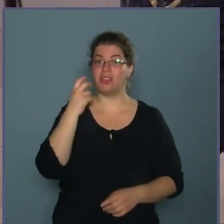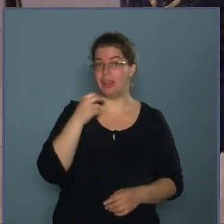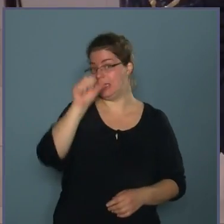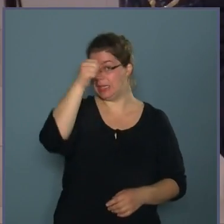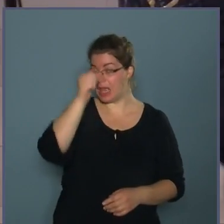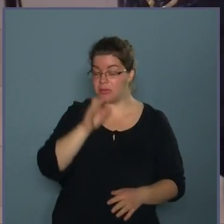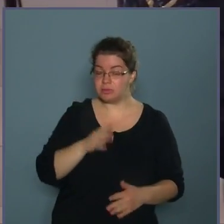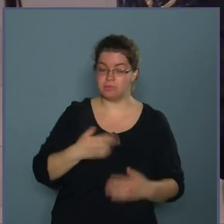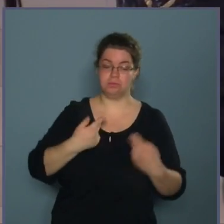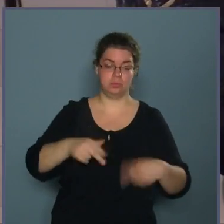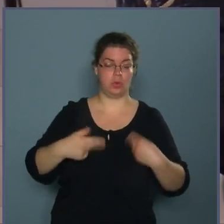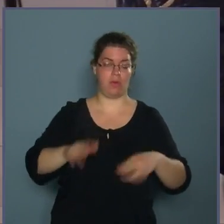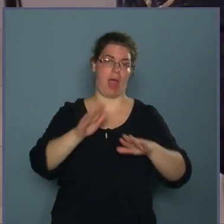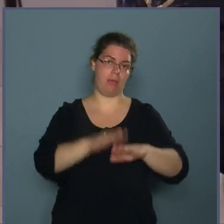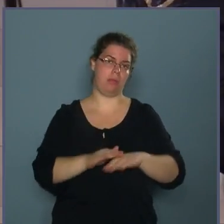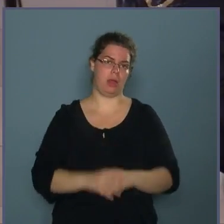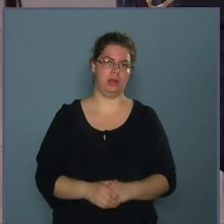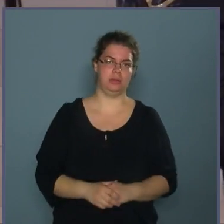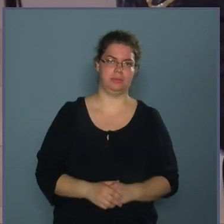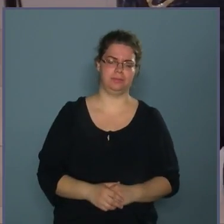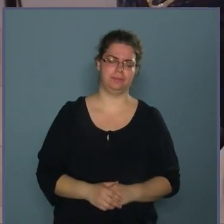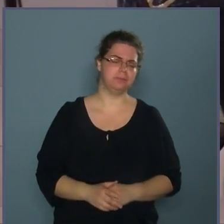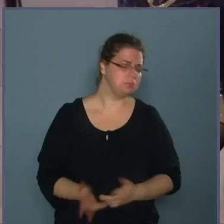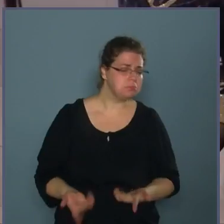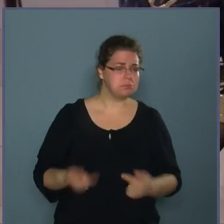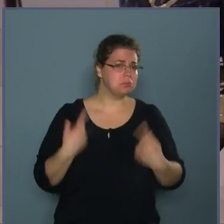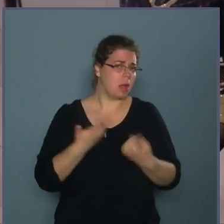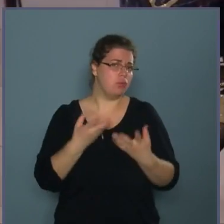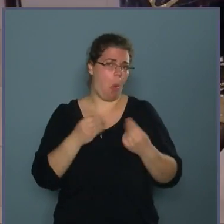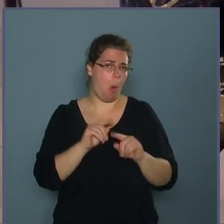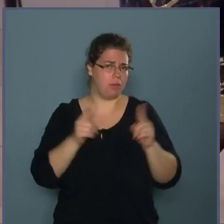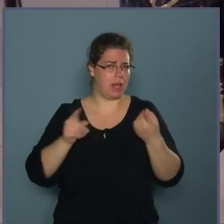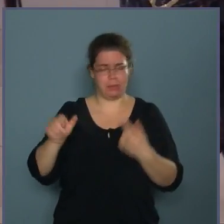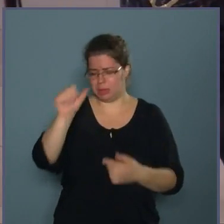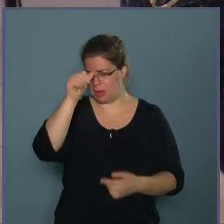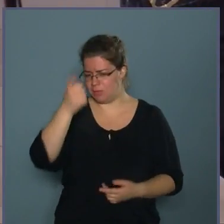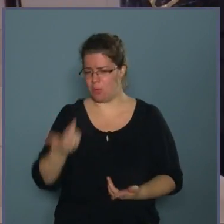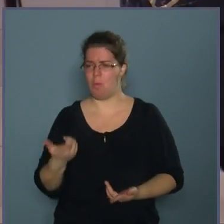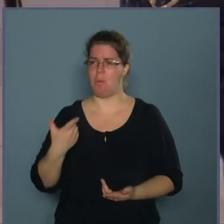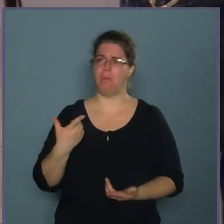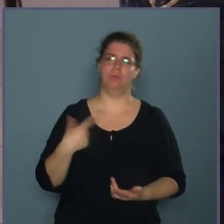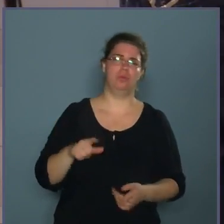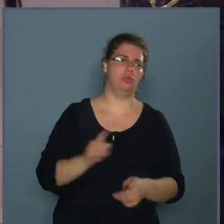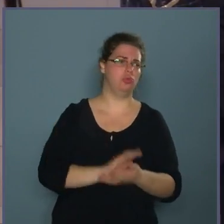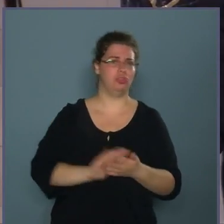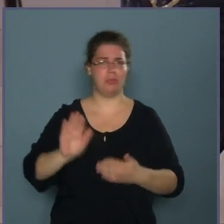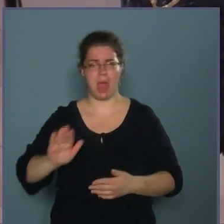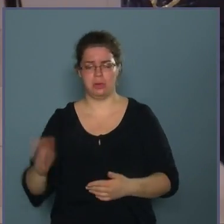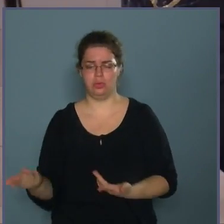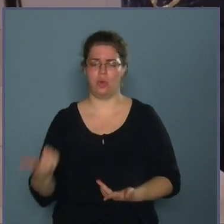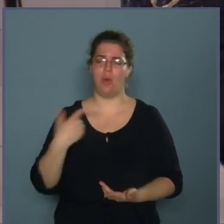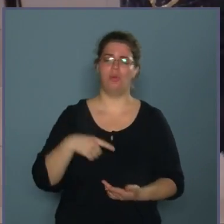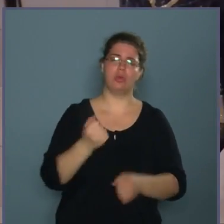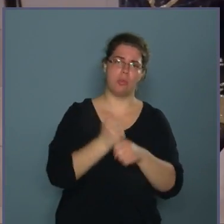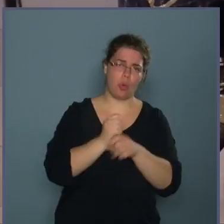név tovább megmaradt. Bennünket is sokféleképpen neveztek, voltunk csak ott simán otthon,